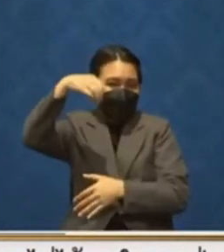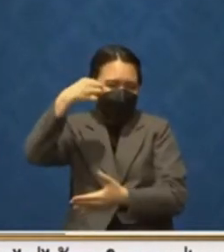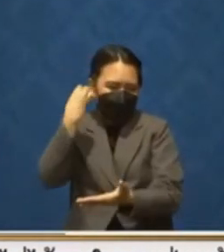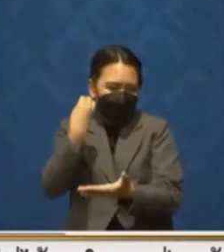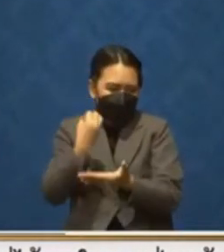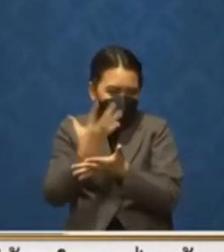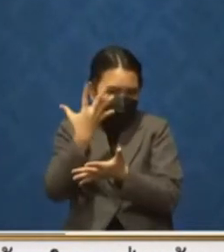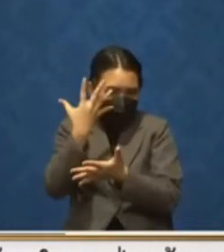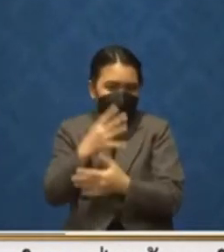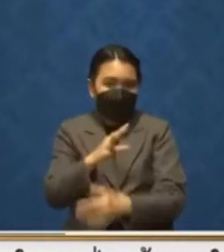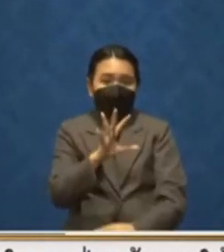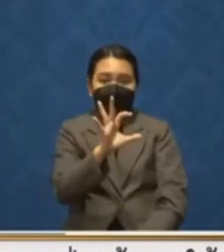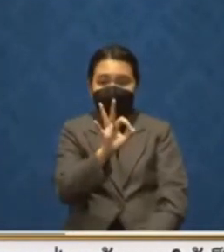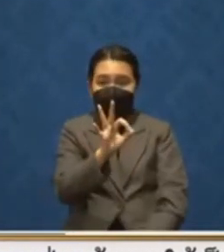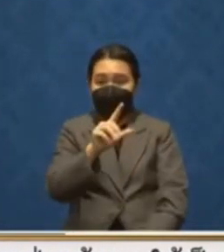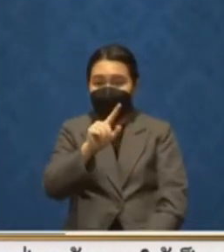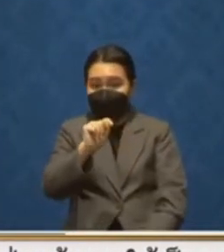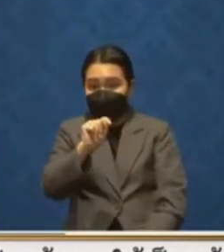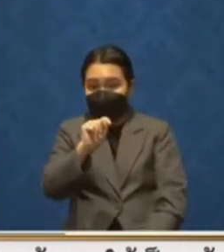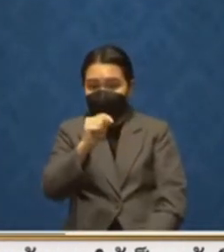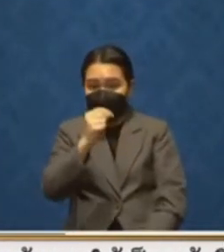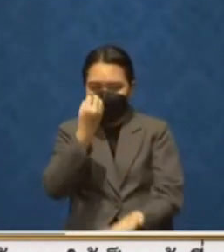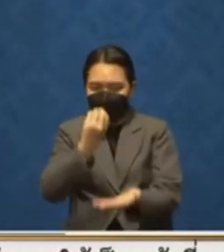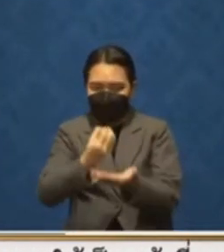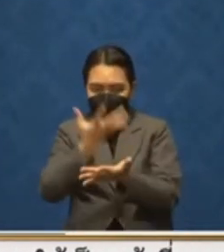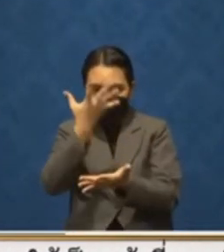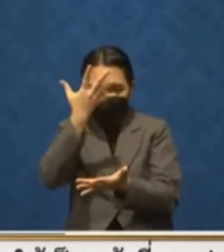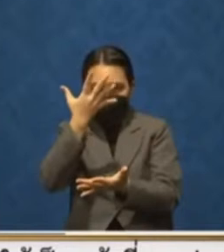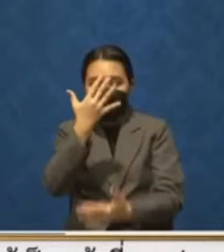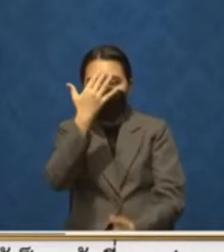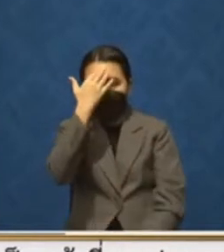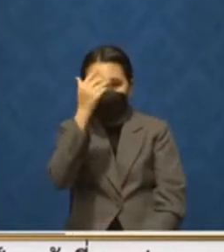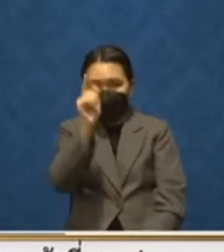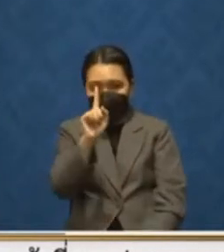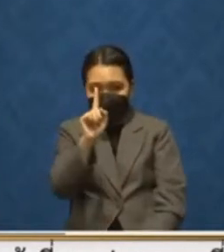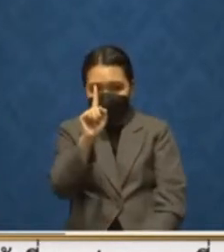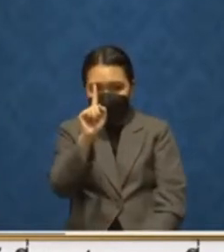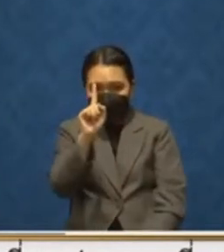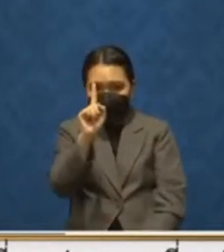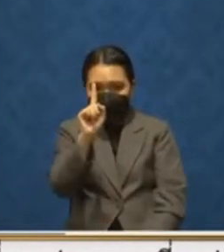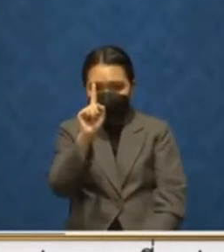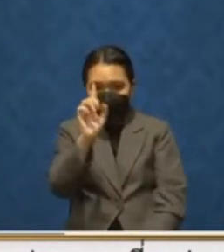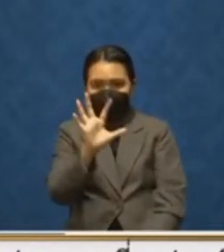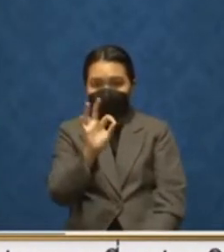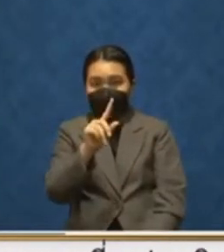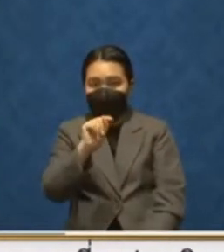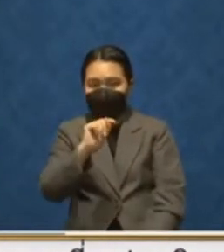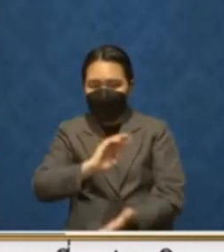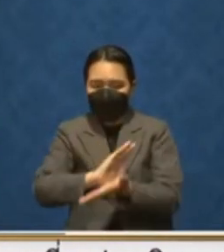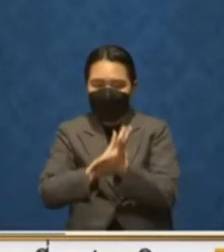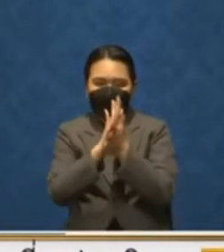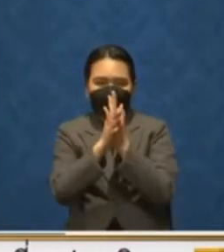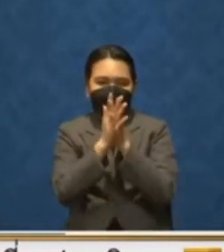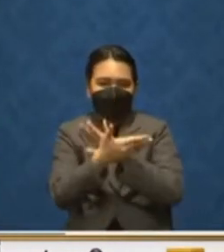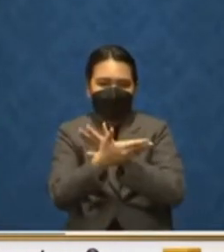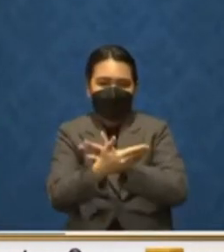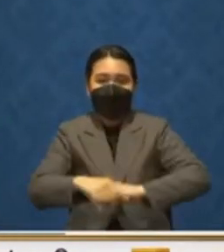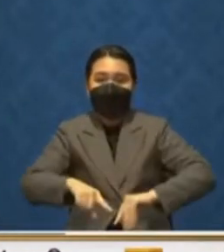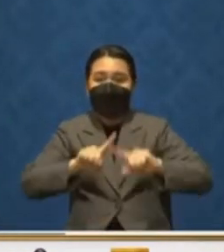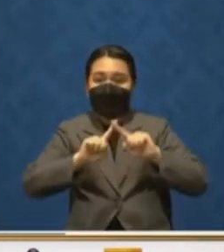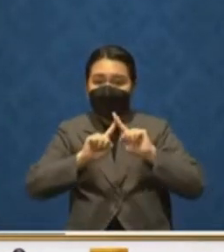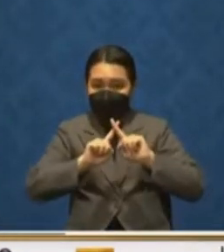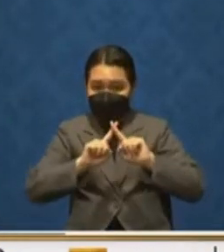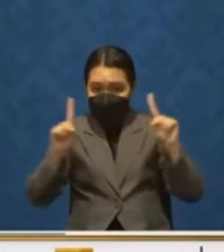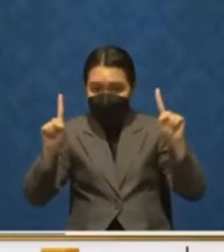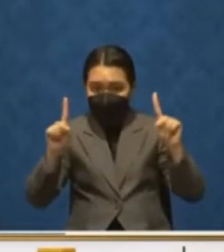FTจึงสูงนะครับเพราะว่าเป็นค่าแปลผันของเกมขี่แต่ท่านกลับไปดู